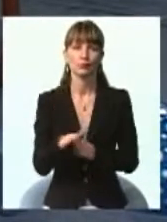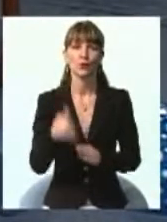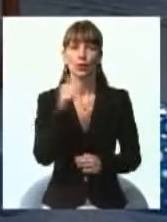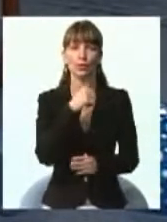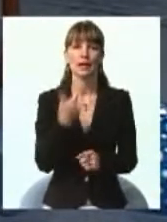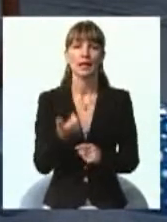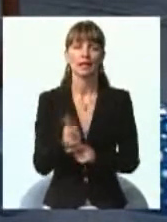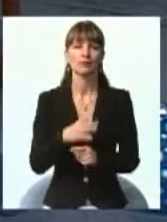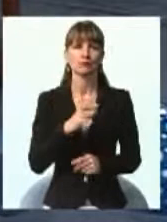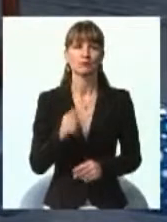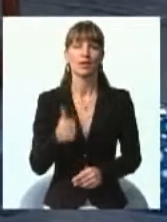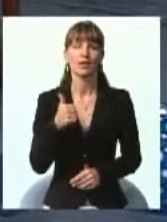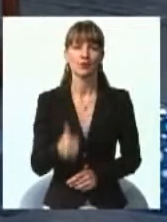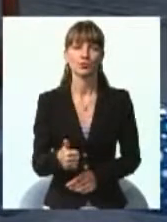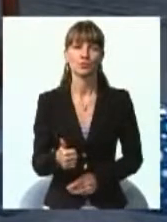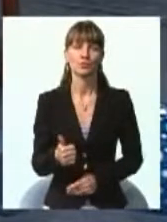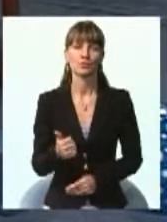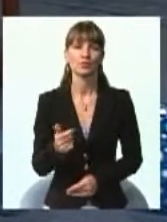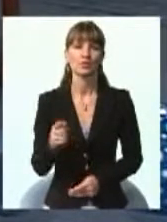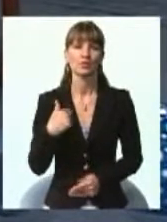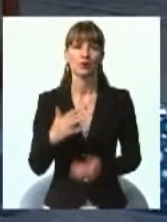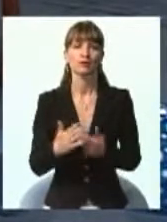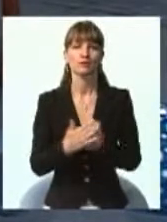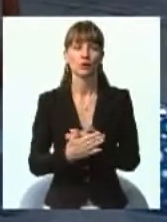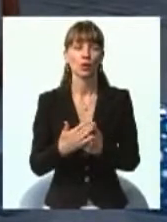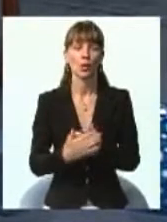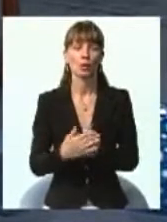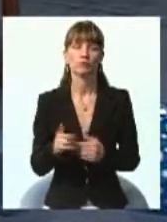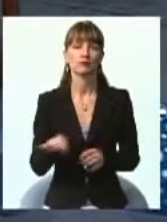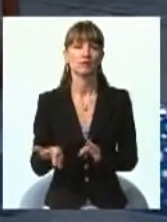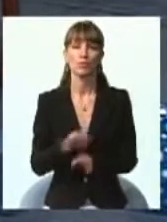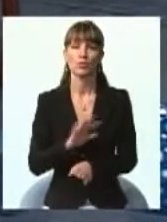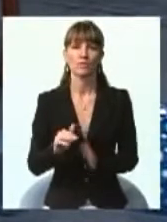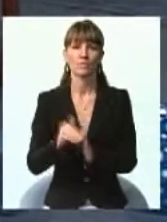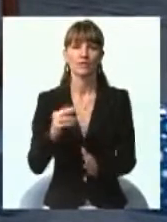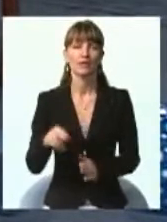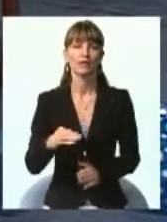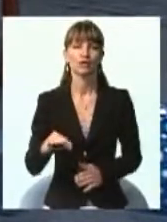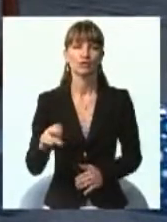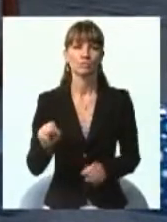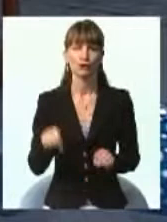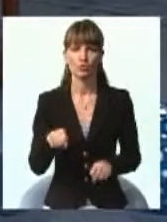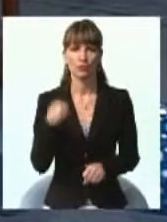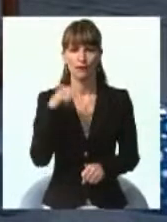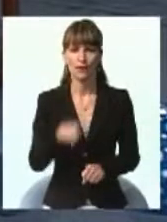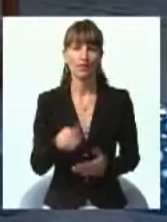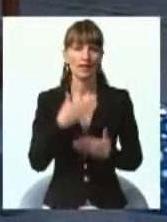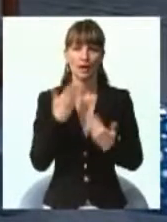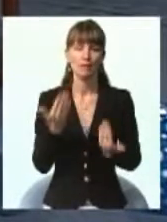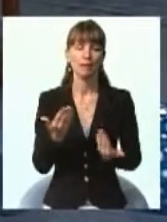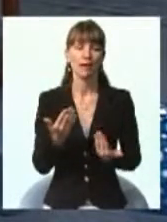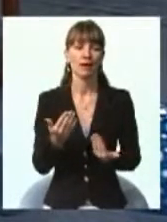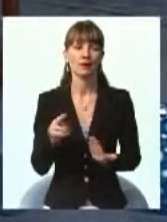було б дуже здорово. Щось, знаєш, я тру цю лампу і щось не викликаю джина. Як гадаєш, він взагалі тут є чи немає?